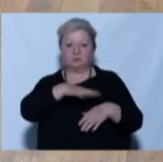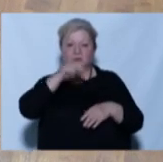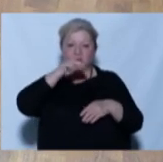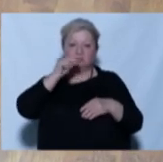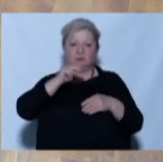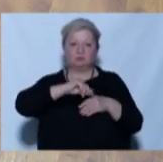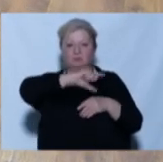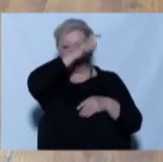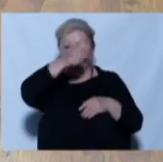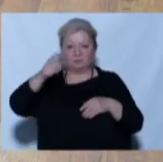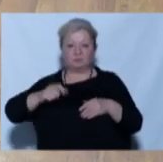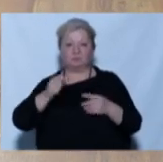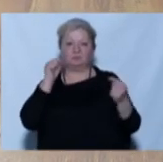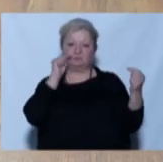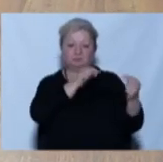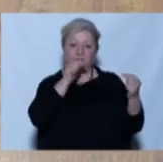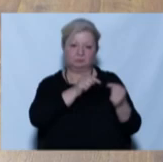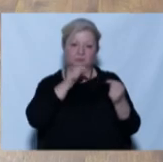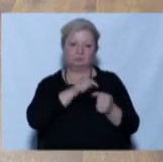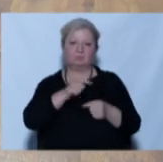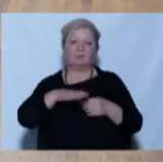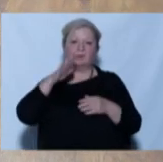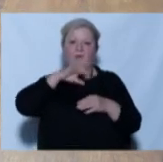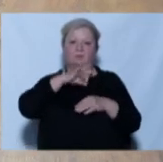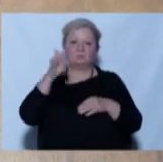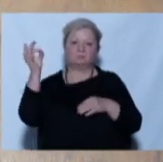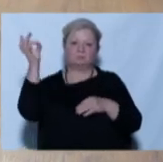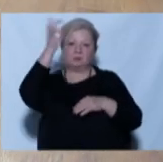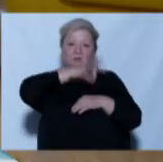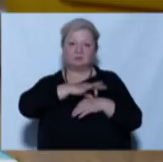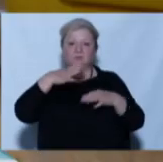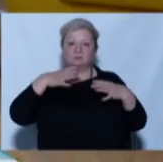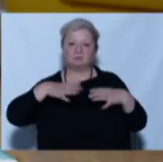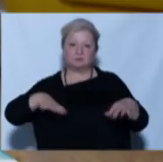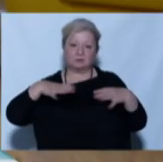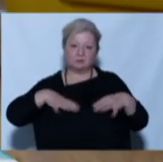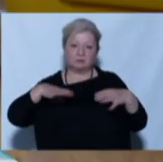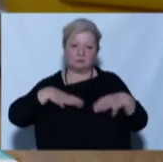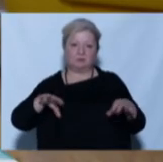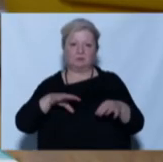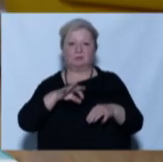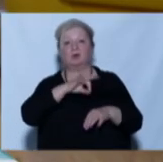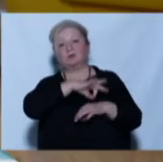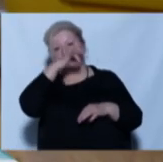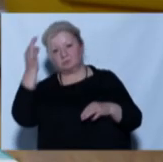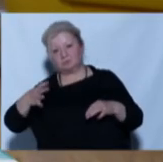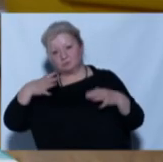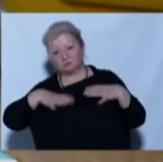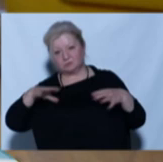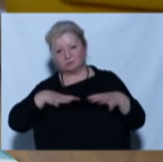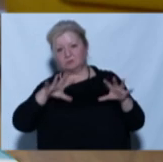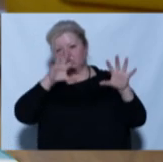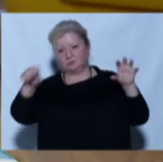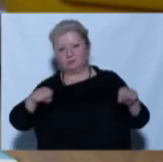კავკასიასთან დაპირისპირებაში. დასავლეთ საქართველოს სამეფოების მდგომარეობა აღმოსავლეთ საქართველოს და სამხრეთ კავკასიის დაპყრობის